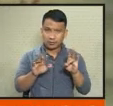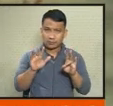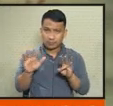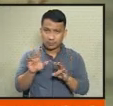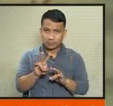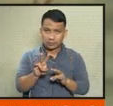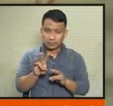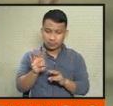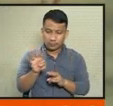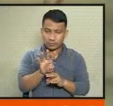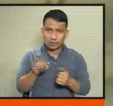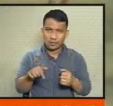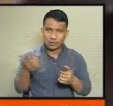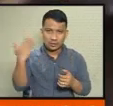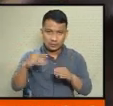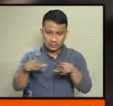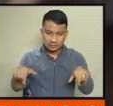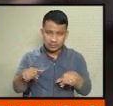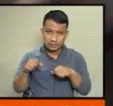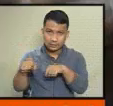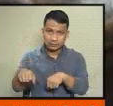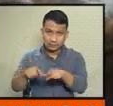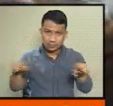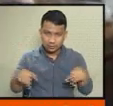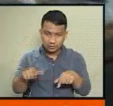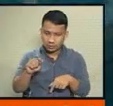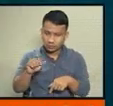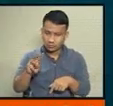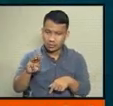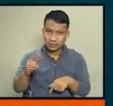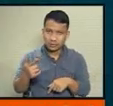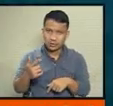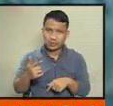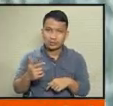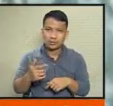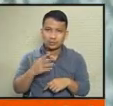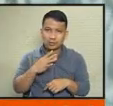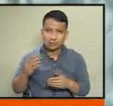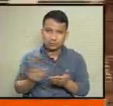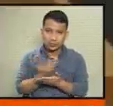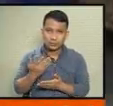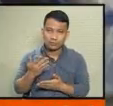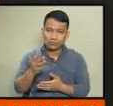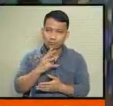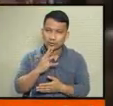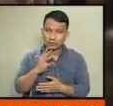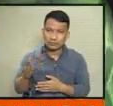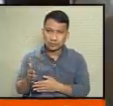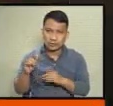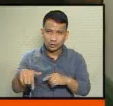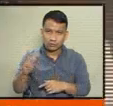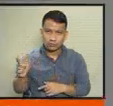dating seawater naging tubig tabang. Malipoto at tawilis, mga isdang dating tubig alat naging freshwater fish. Pero ngayon,